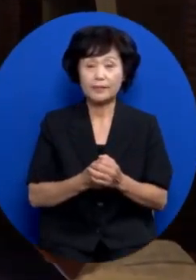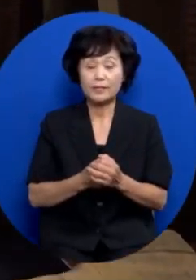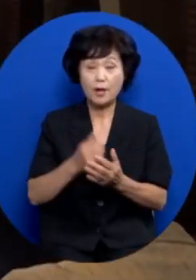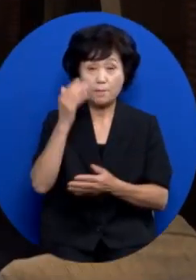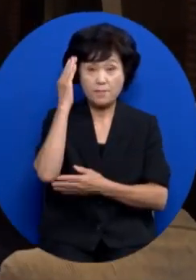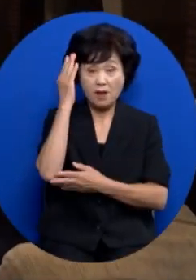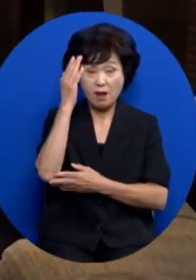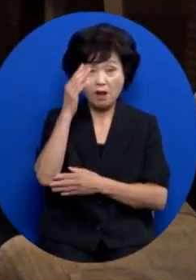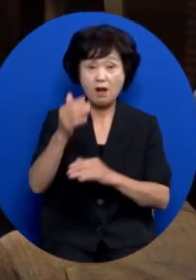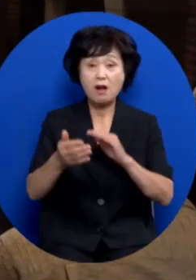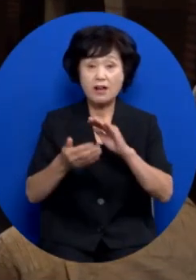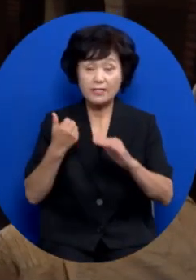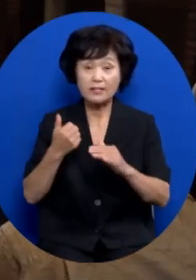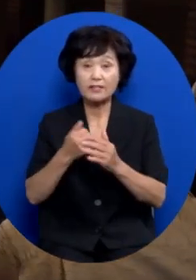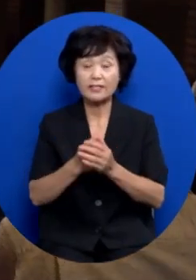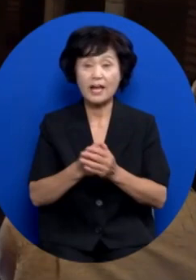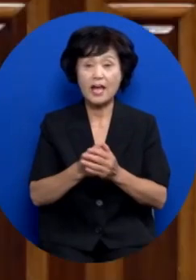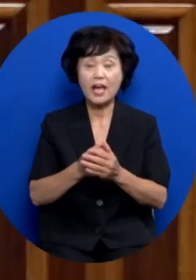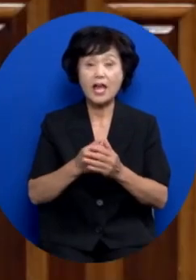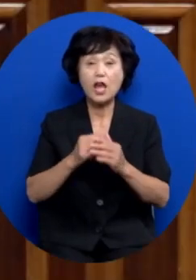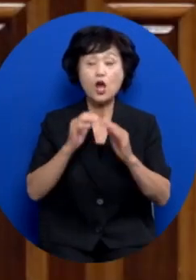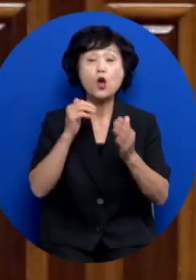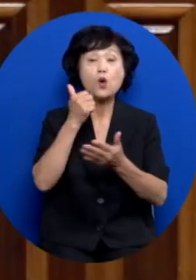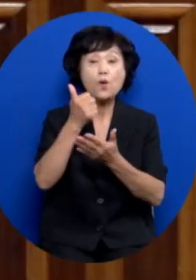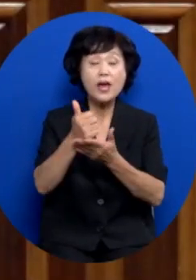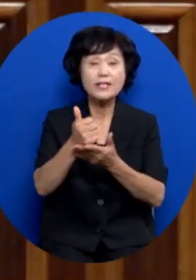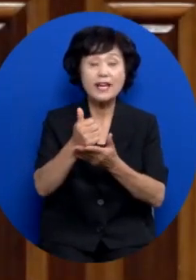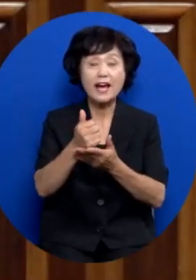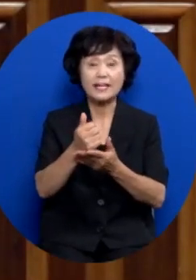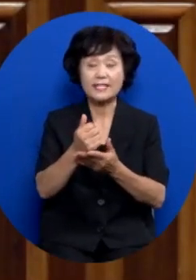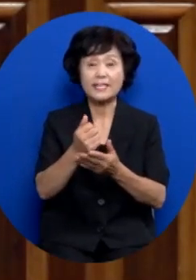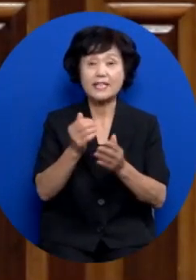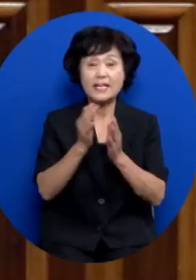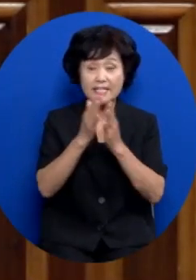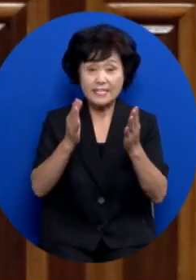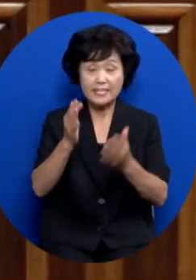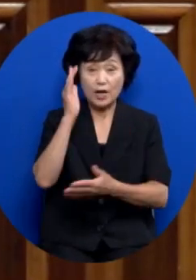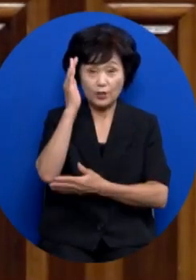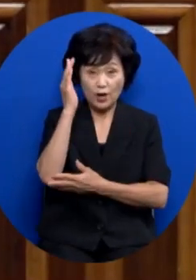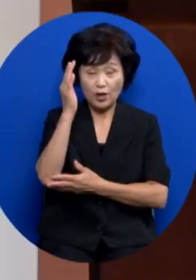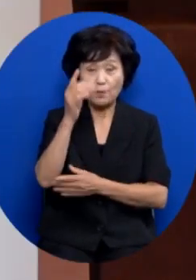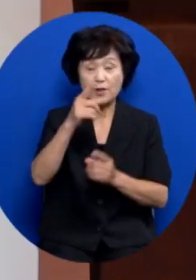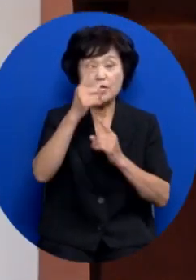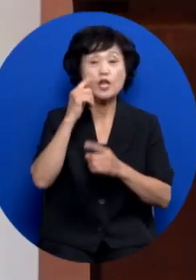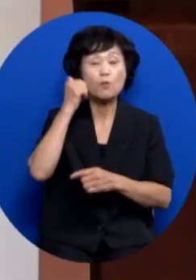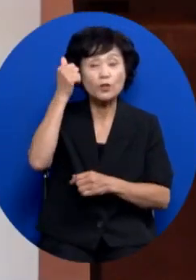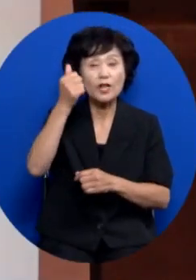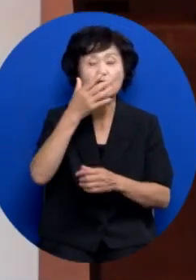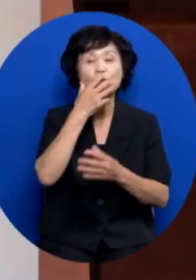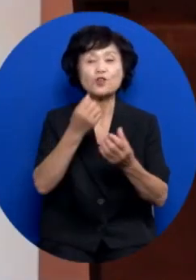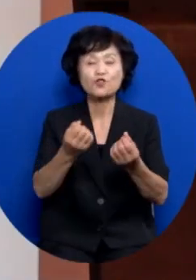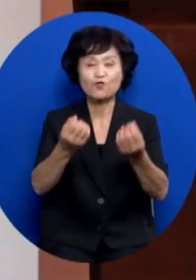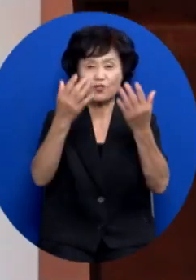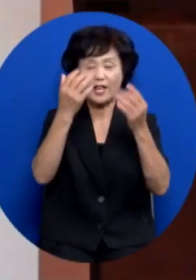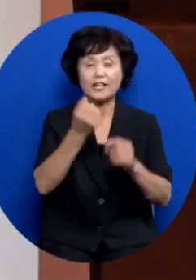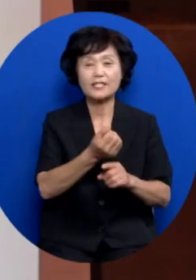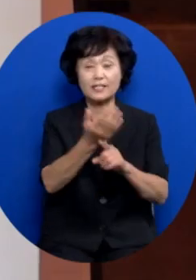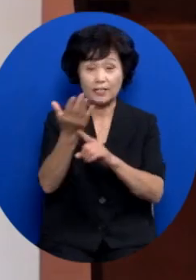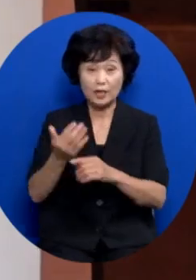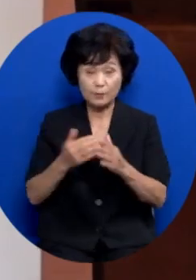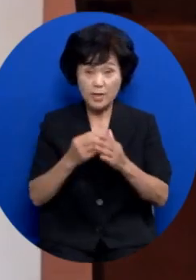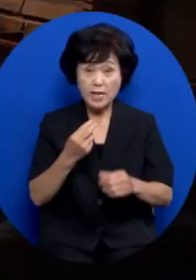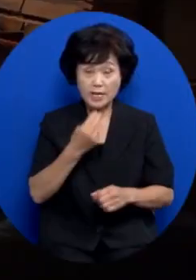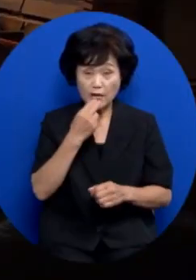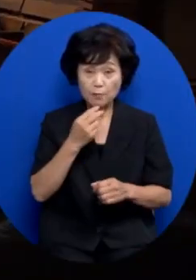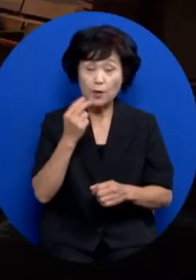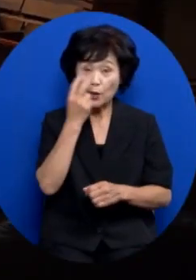앞서 아트미션 천동욱 회장이 개회사를 전하고 경동교회 이명선 목사가 사했 이어 생명 돌봄에